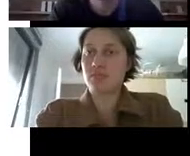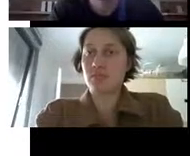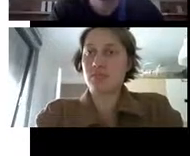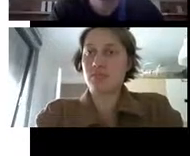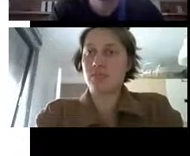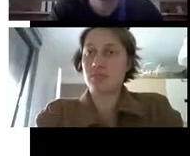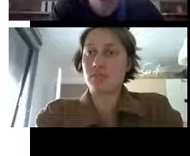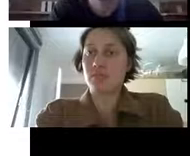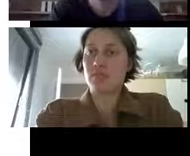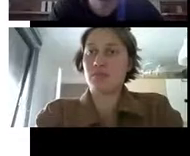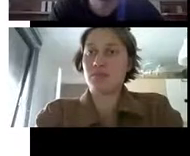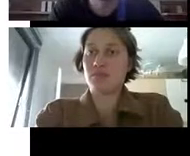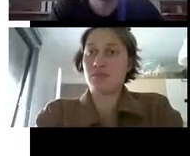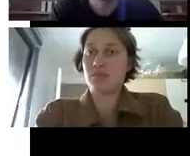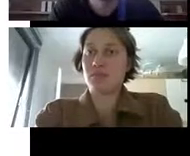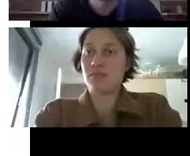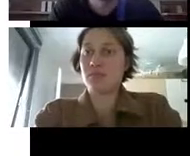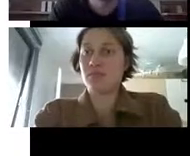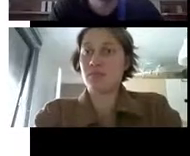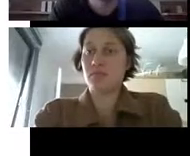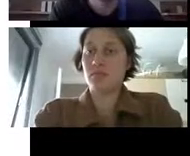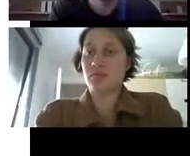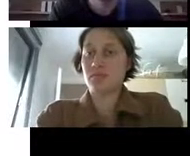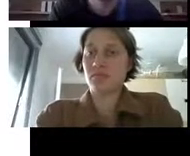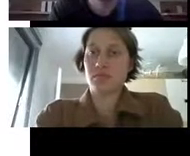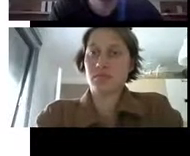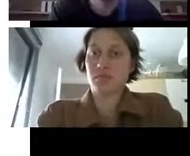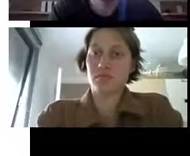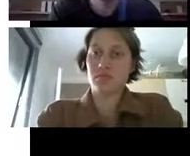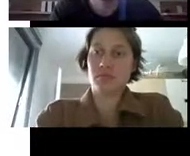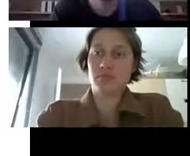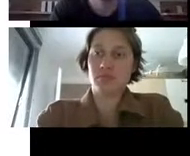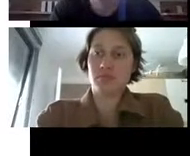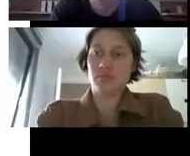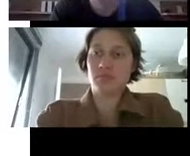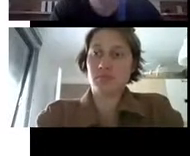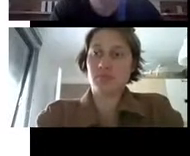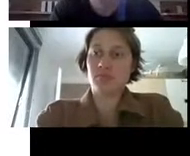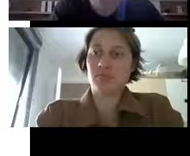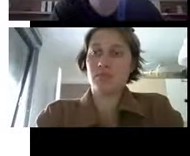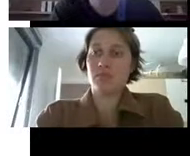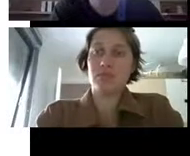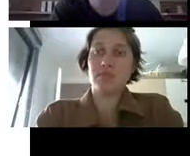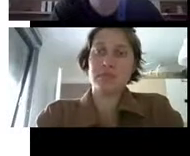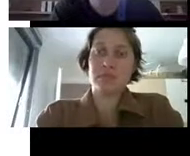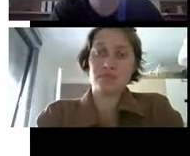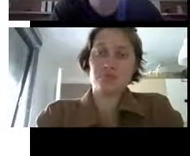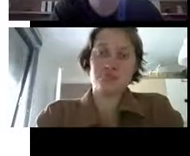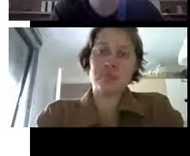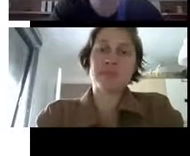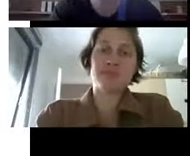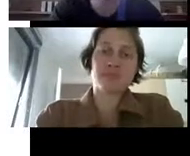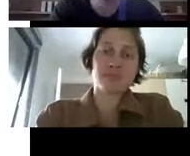Visueel materiaal, voilà, duidelijk aangeven. Heel veel bubbels, heel veel speelpleinen werken met kleuren en duidelijke visuele afbakeningen op het